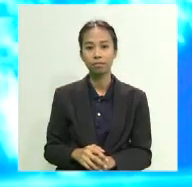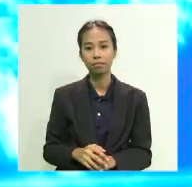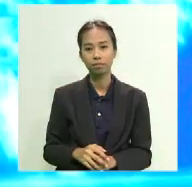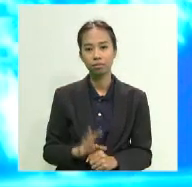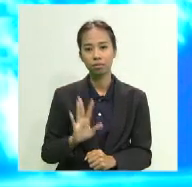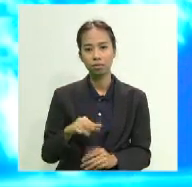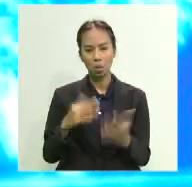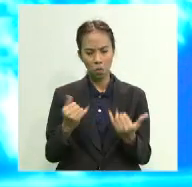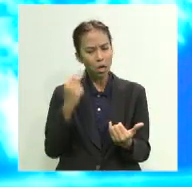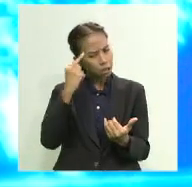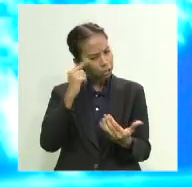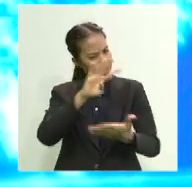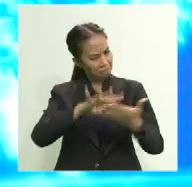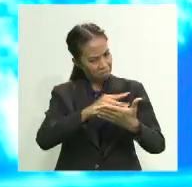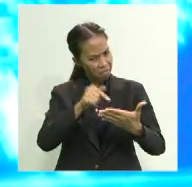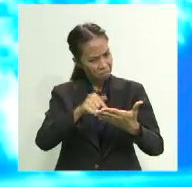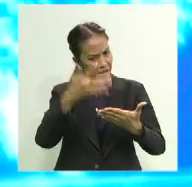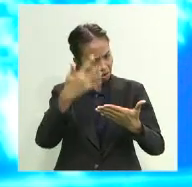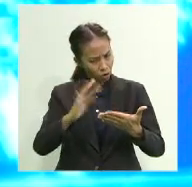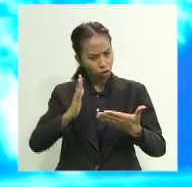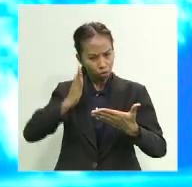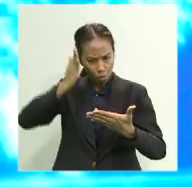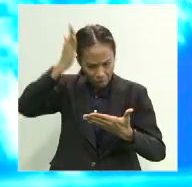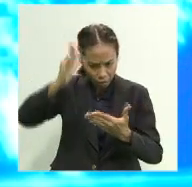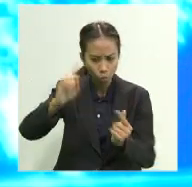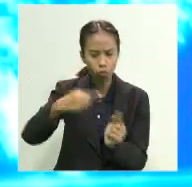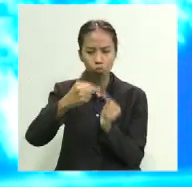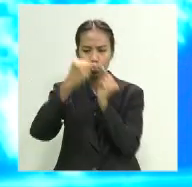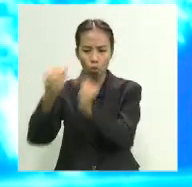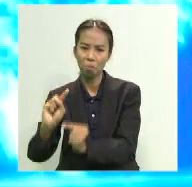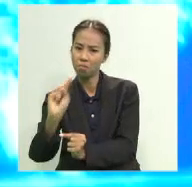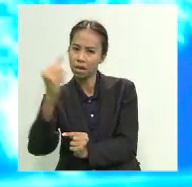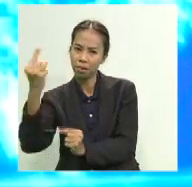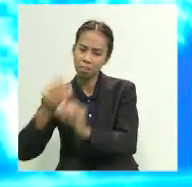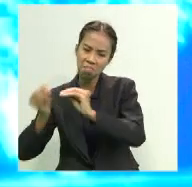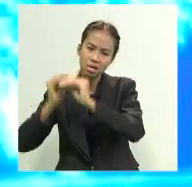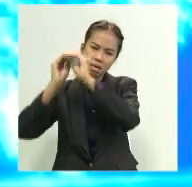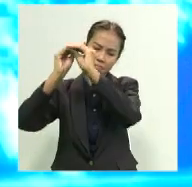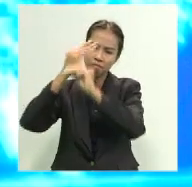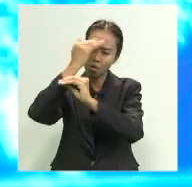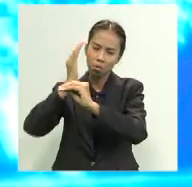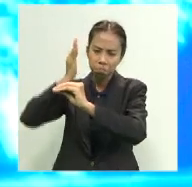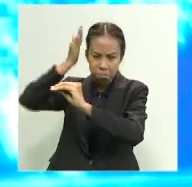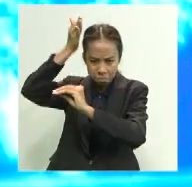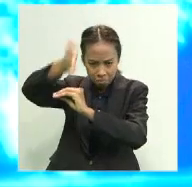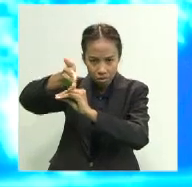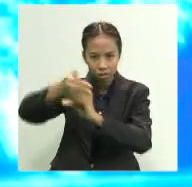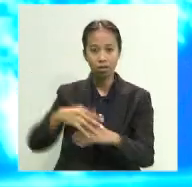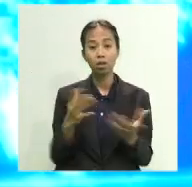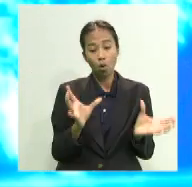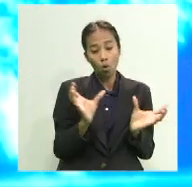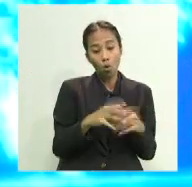ย์คิดมาถึงตรงนี้แล้วคิดต่อท่านดิครับเราเป็นลูกศิษย์ท่านน่ะนะรุ่นใหม่ต้องไปอนาคตรุ่นเก่าก็ช่ว